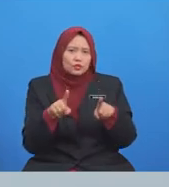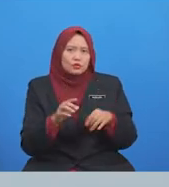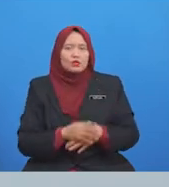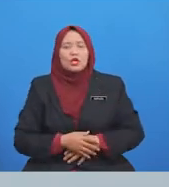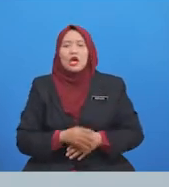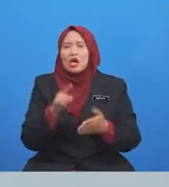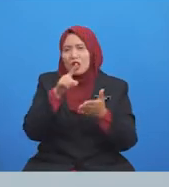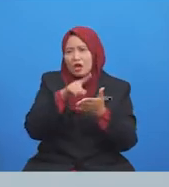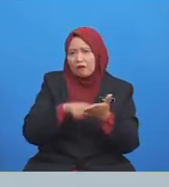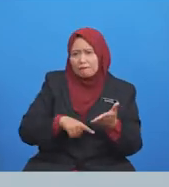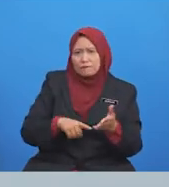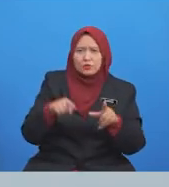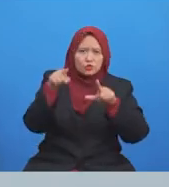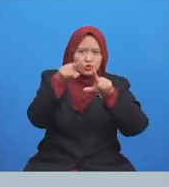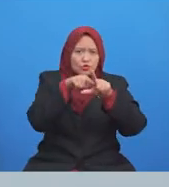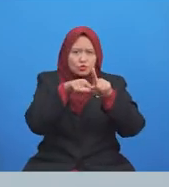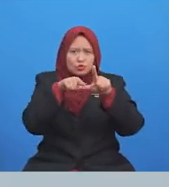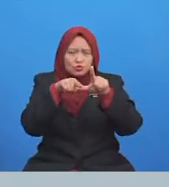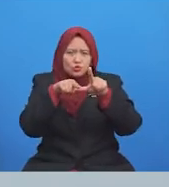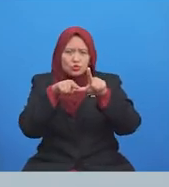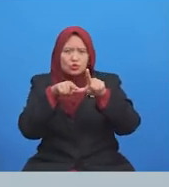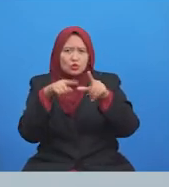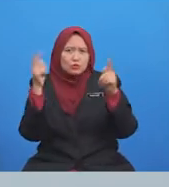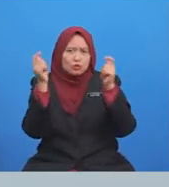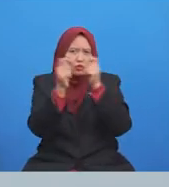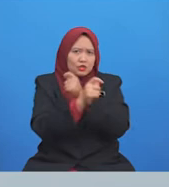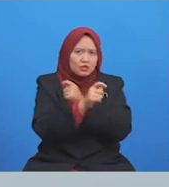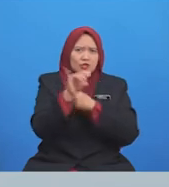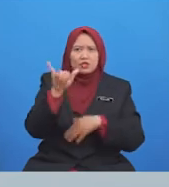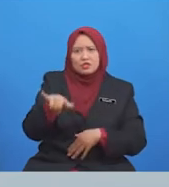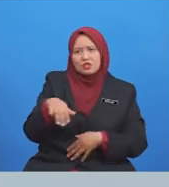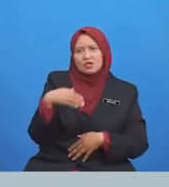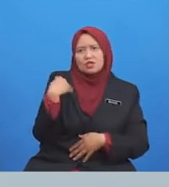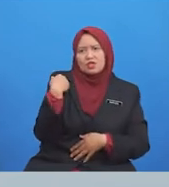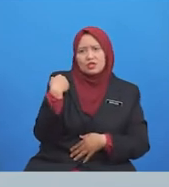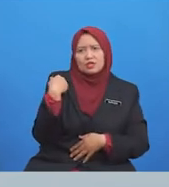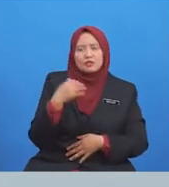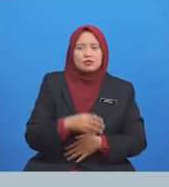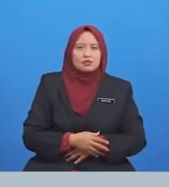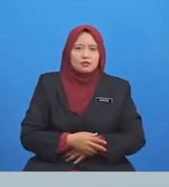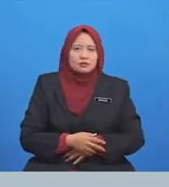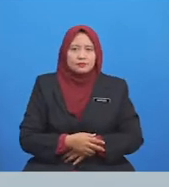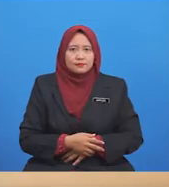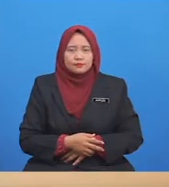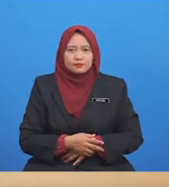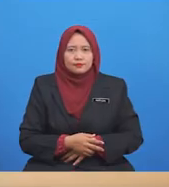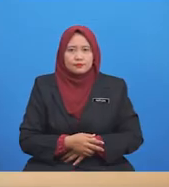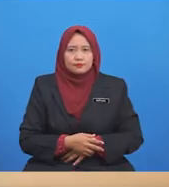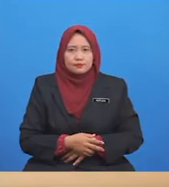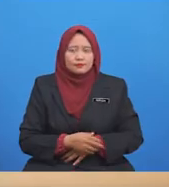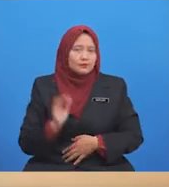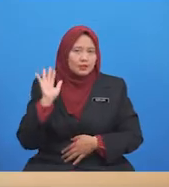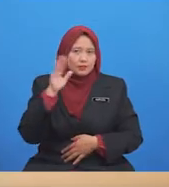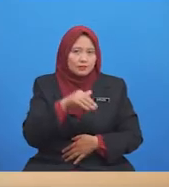bertentangan yang wujud dalam setiap sisi empat kitaran yang telah anda kenal pasti.